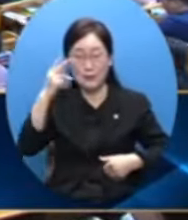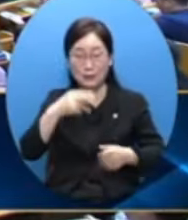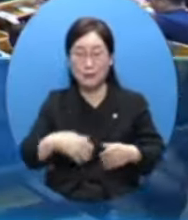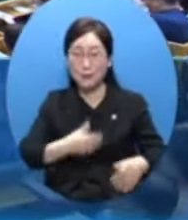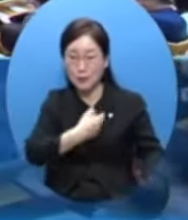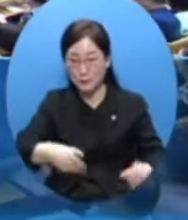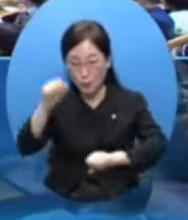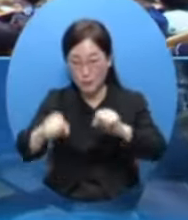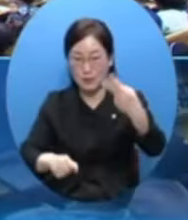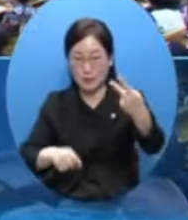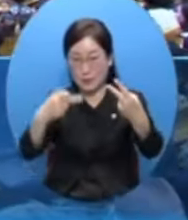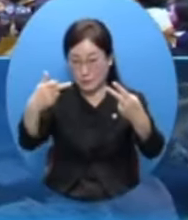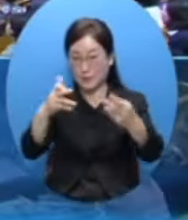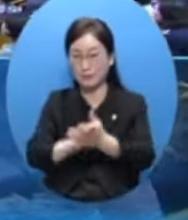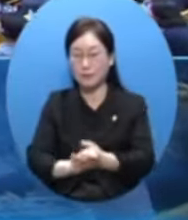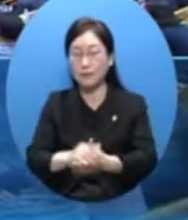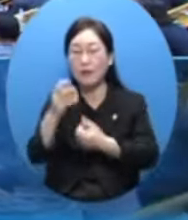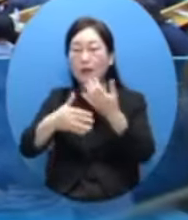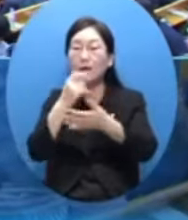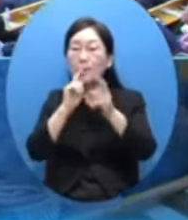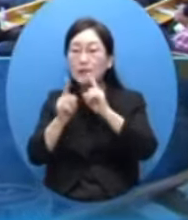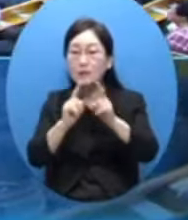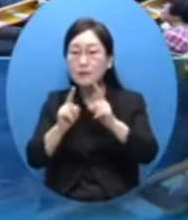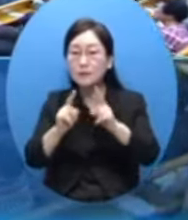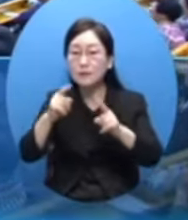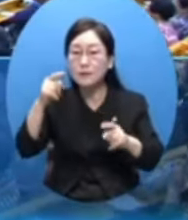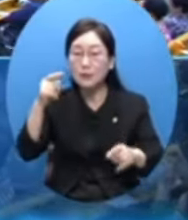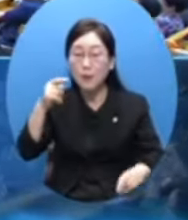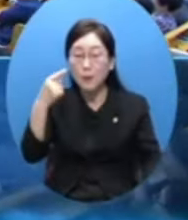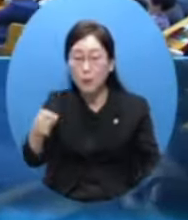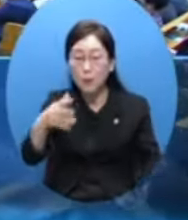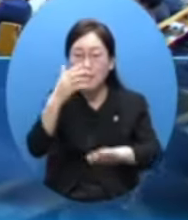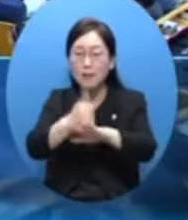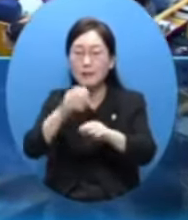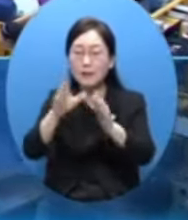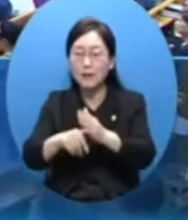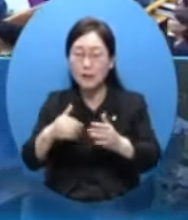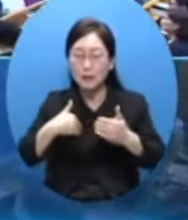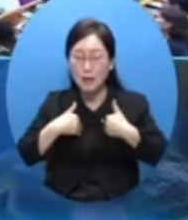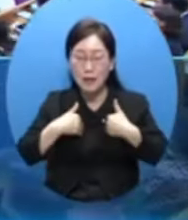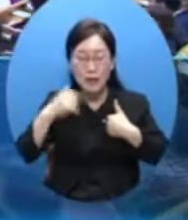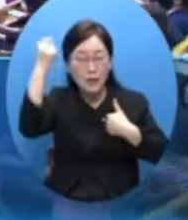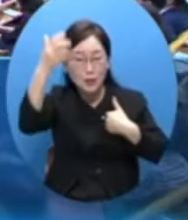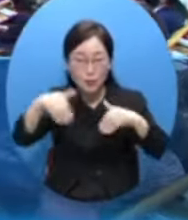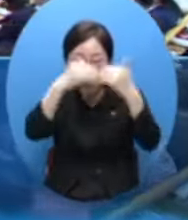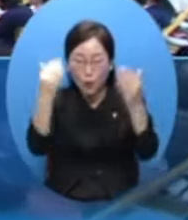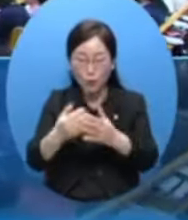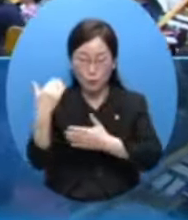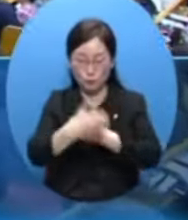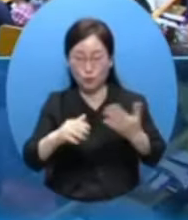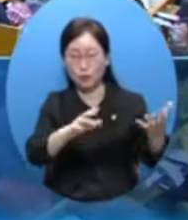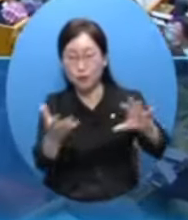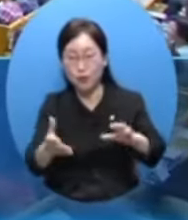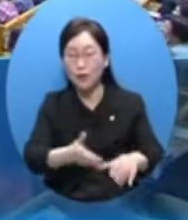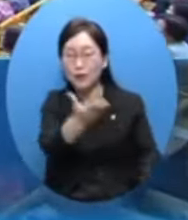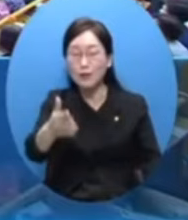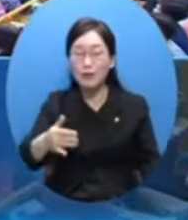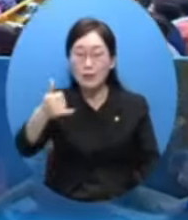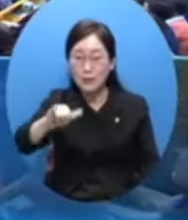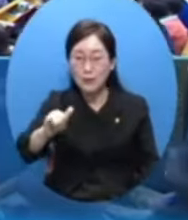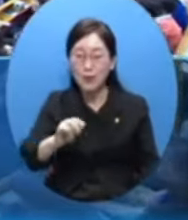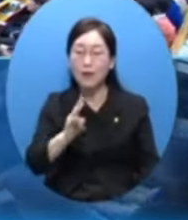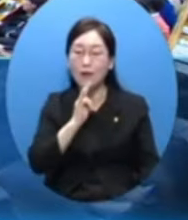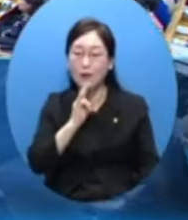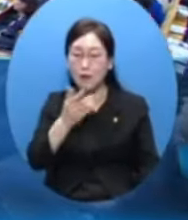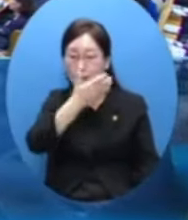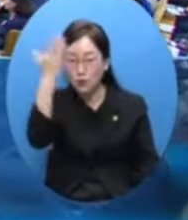말씀합니다. 하나님이 말씀하시기를 말세에 내가 내 영을 모든 육체에 부어주리니 너희 자녀들은 예언할 것이요 너희